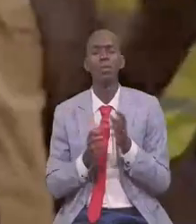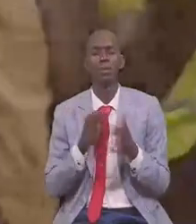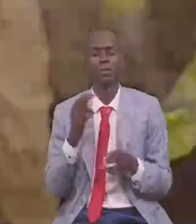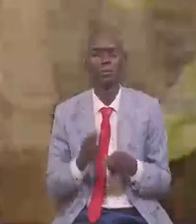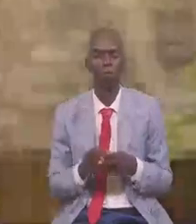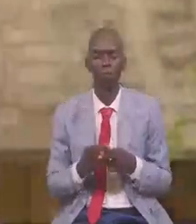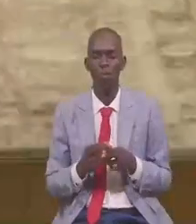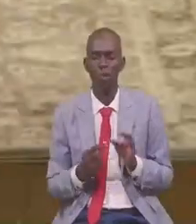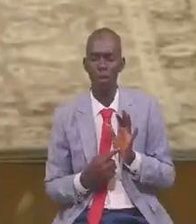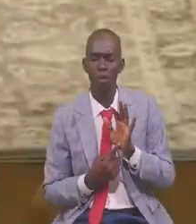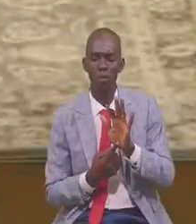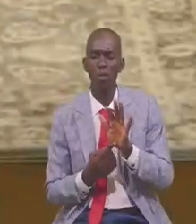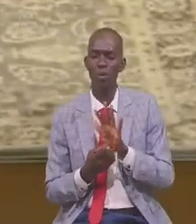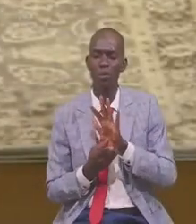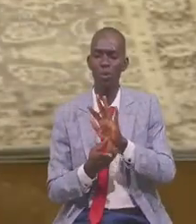Démonstration dans votre vie.